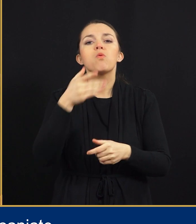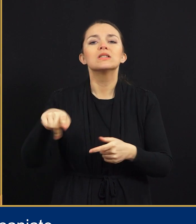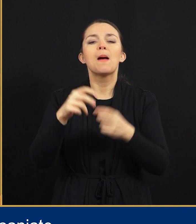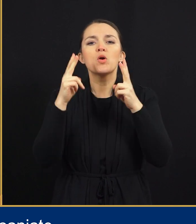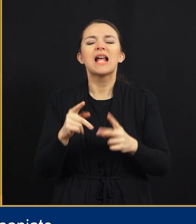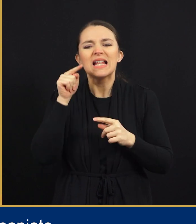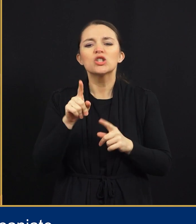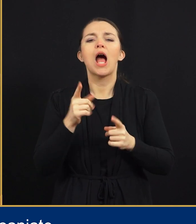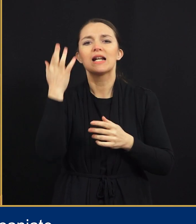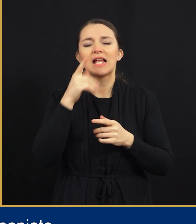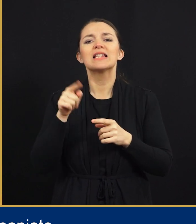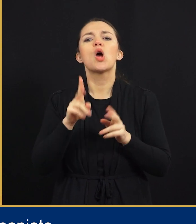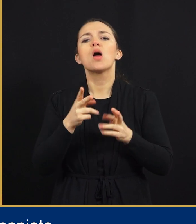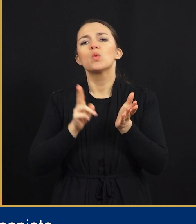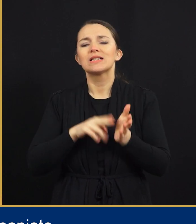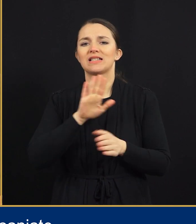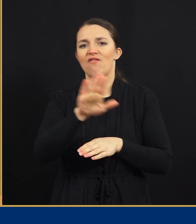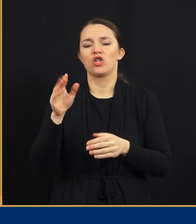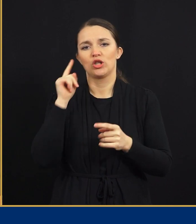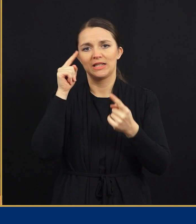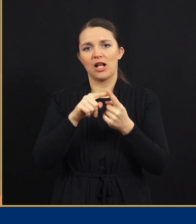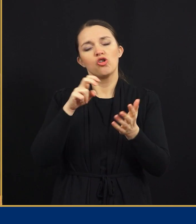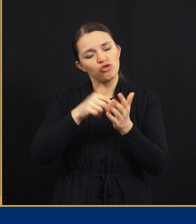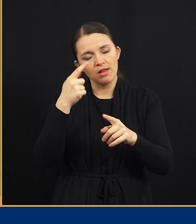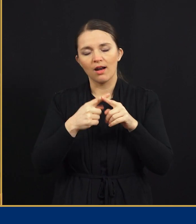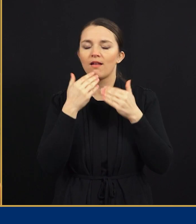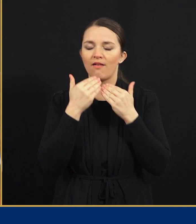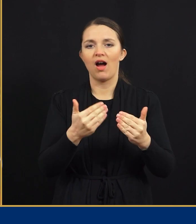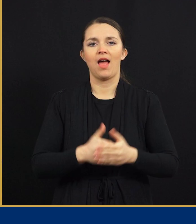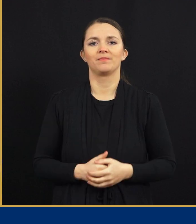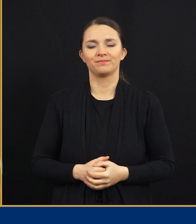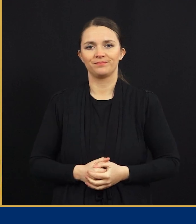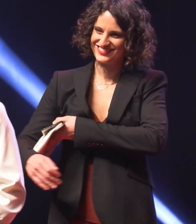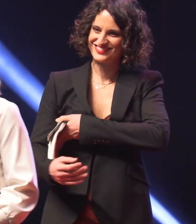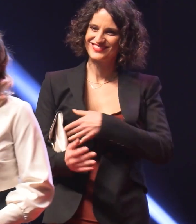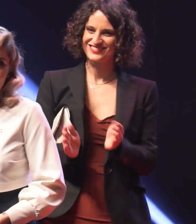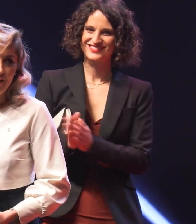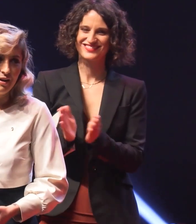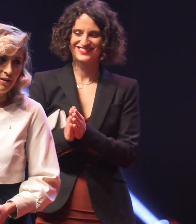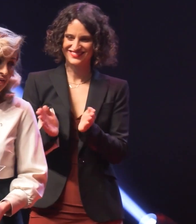kar sanjate, tisto, kar je v resnici vaš cilj. Še enkrat hvala.